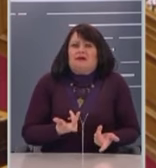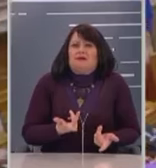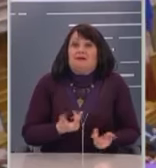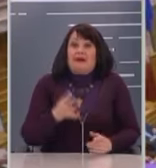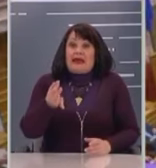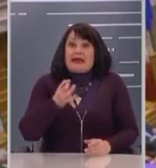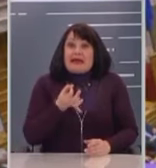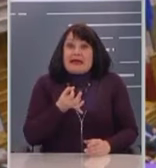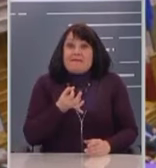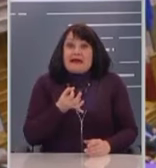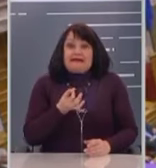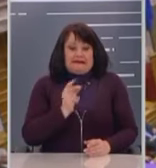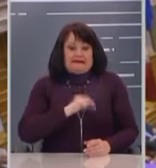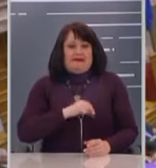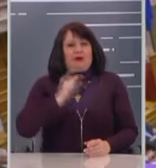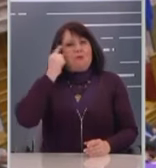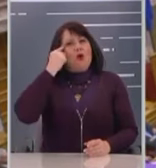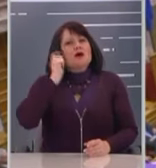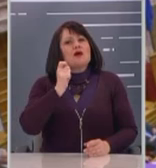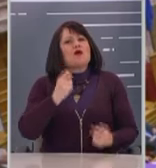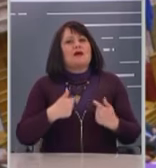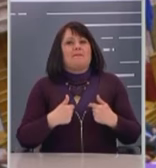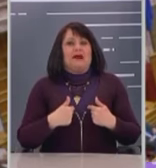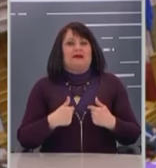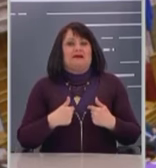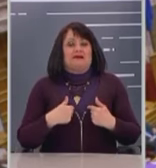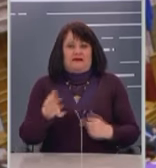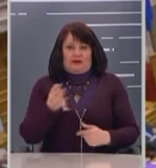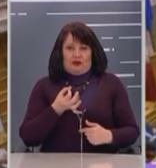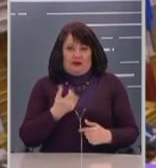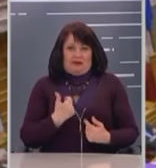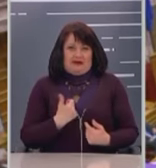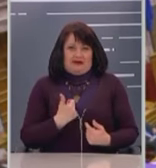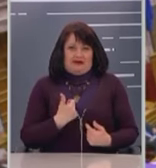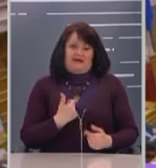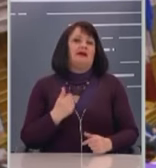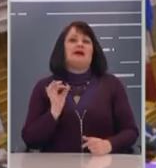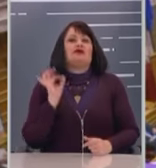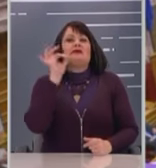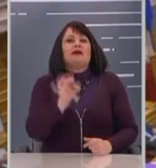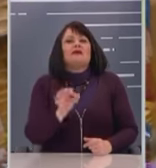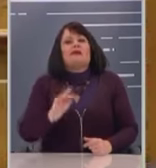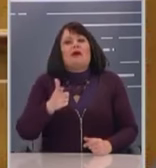λέτε, μικροπολιτική. Αυτή είναι και η λογική, αν θέλετε, που οδήγησε τη χώρα στη χρεοκοπία.